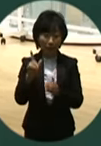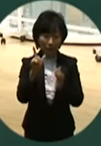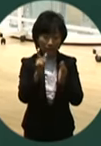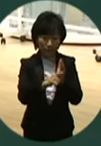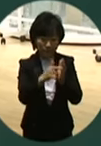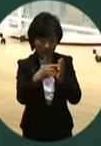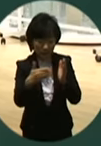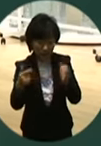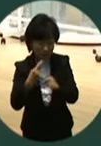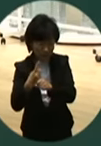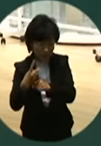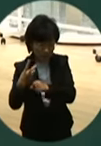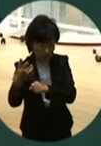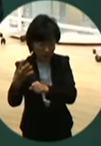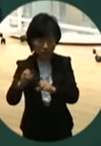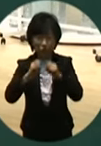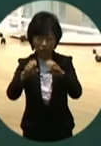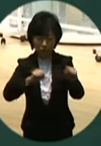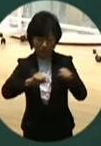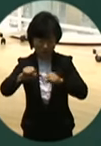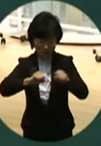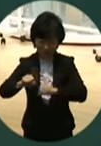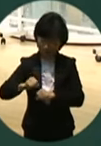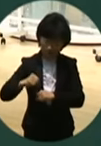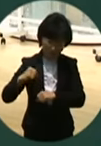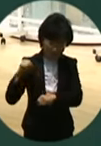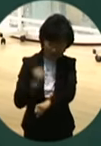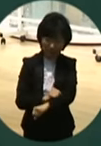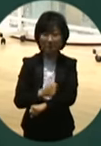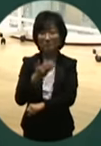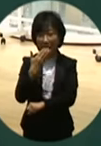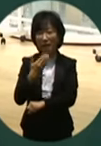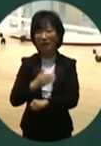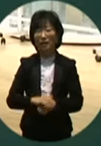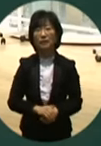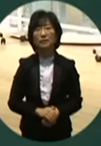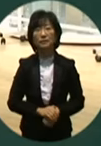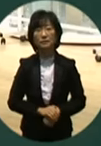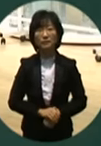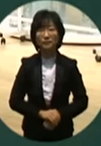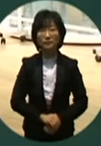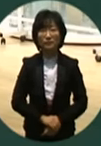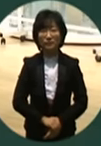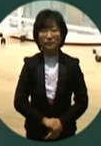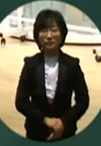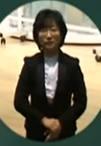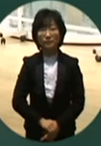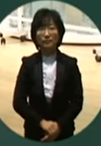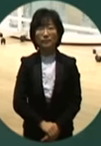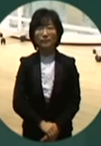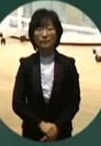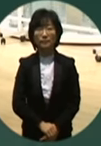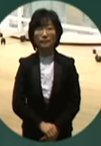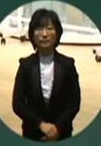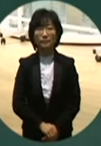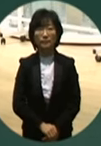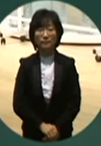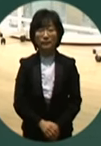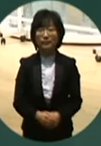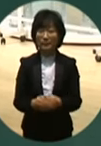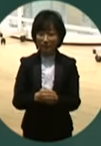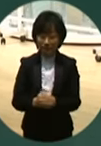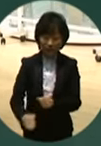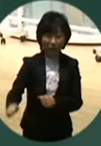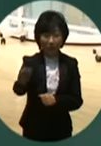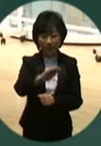Of course, uninterested people shouldn't come here, but even just with a few of you, we can do this evangelism movement. 여러분이 그걸 알고 진짜 응답을 먼저 받아야